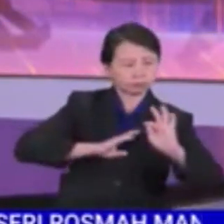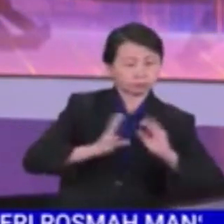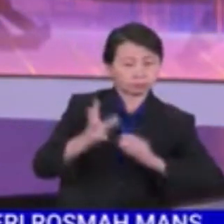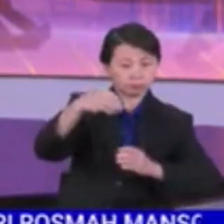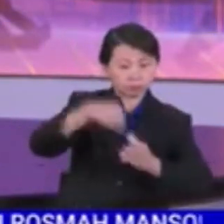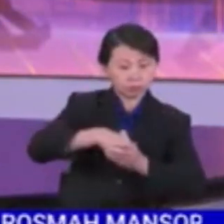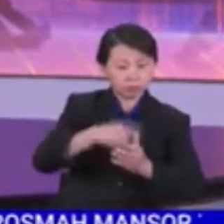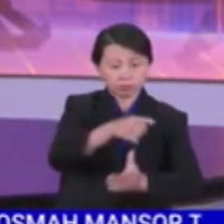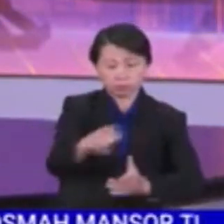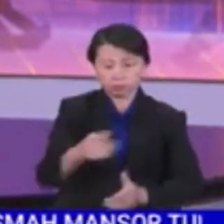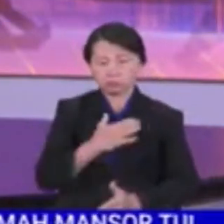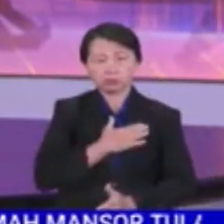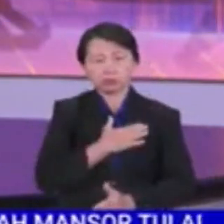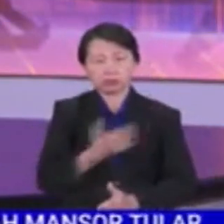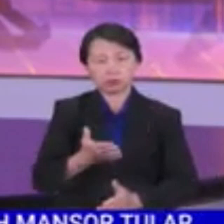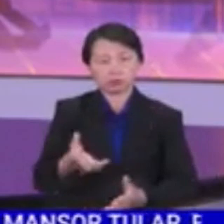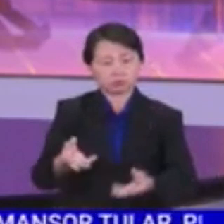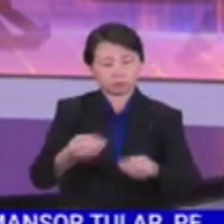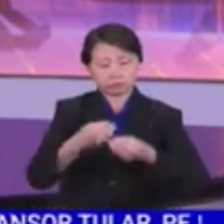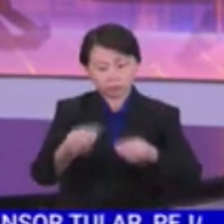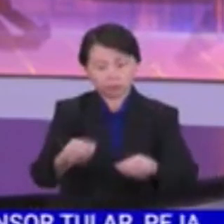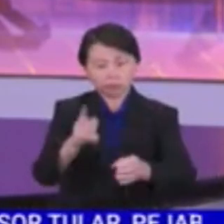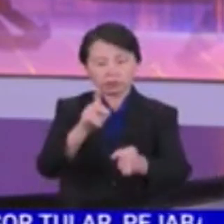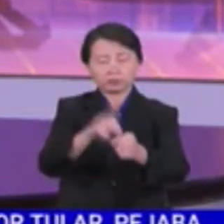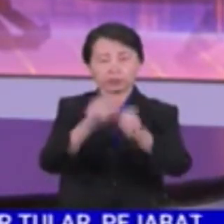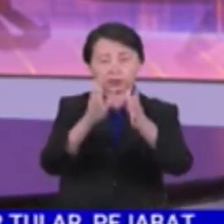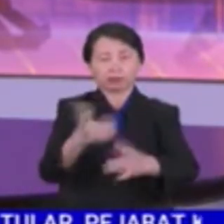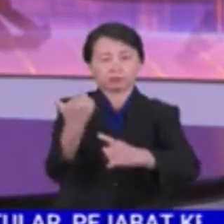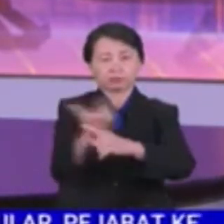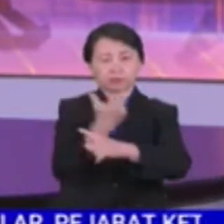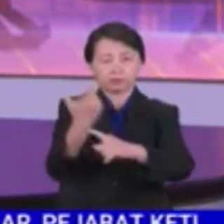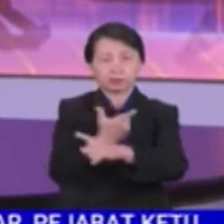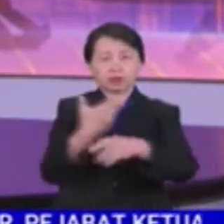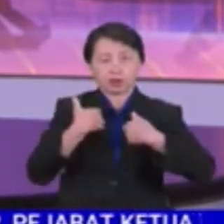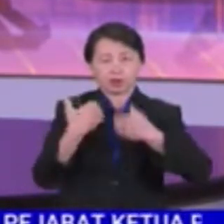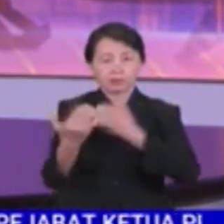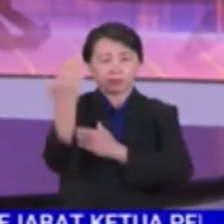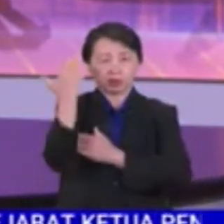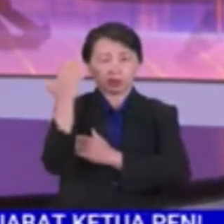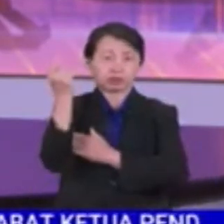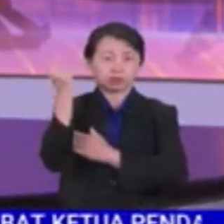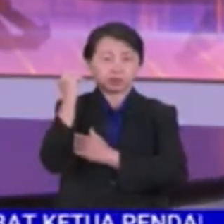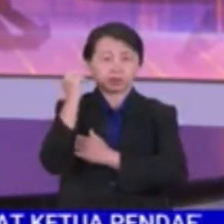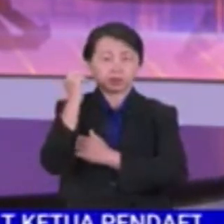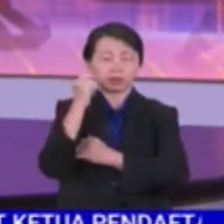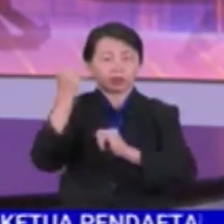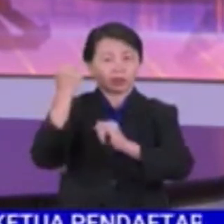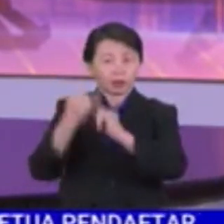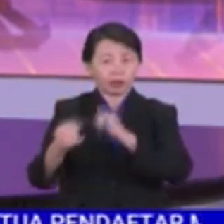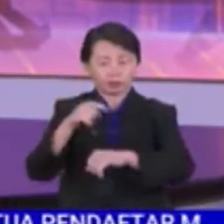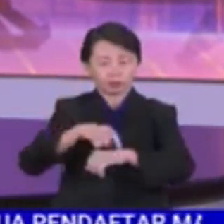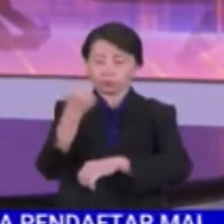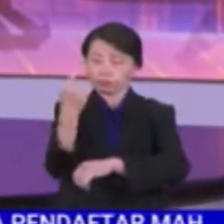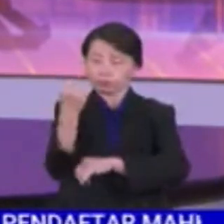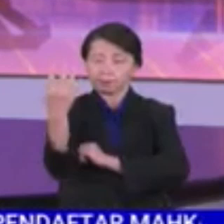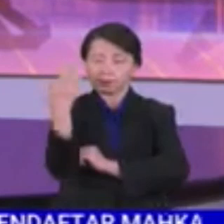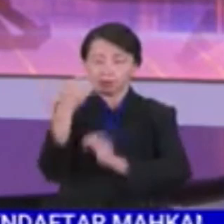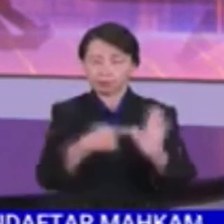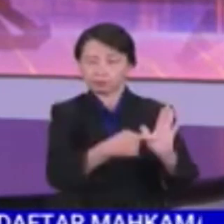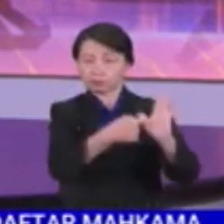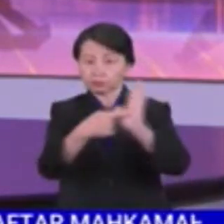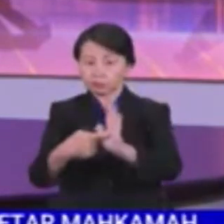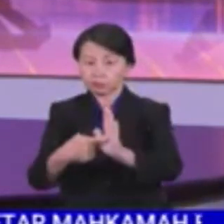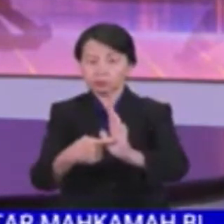penglibatan serta komitmen diberikan peserta sepanjang raptai berlangsung pagi tadi. Acara yang berakhir 11 pagi itu